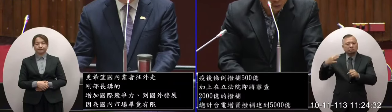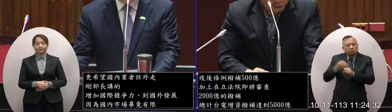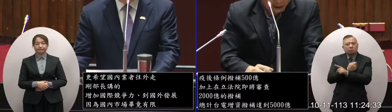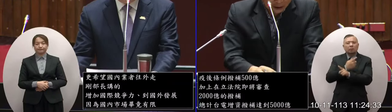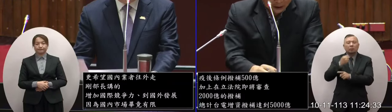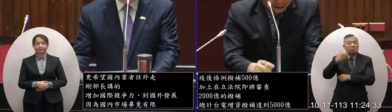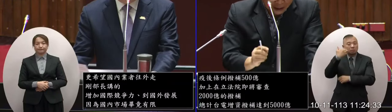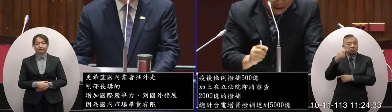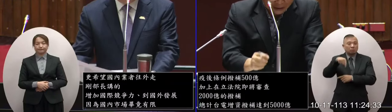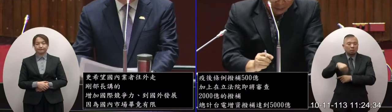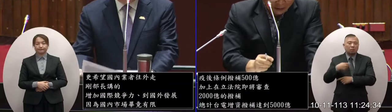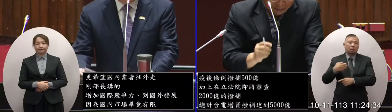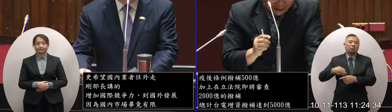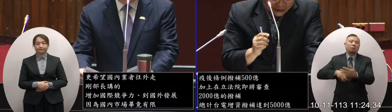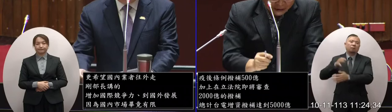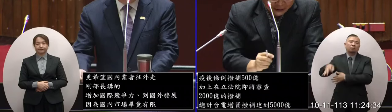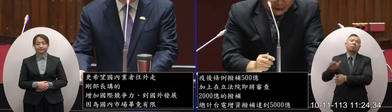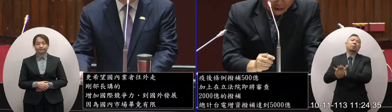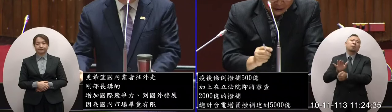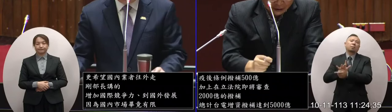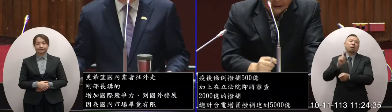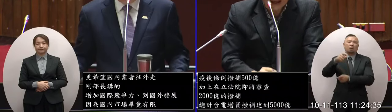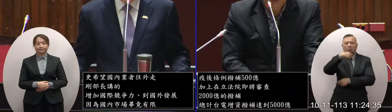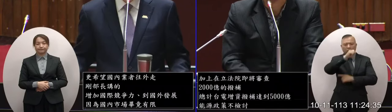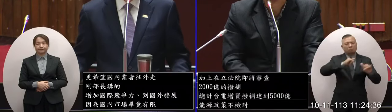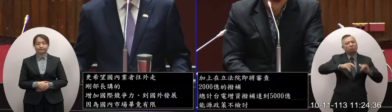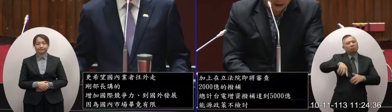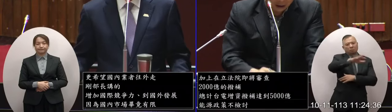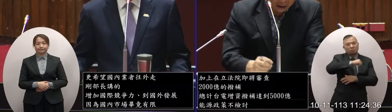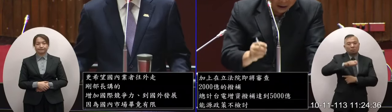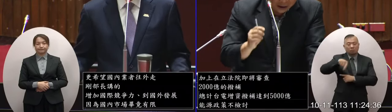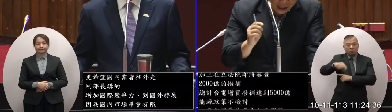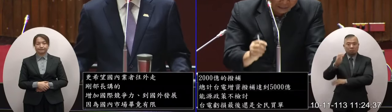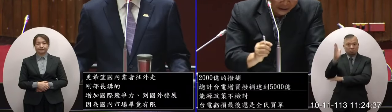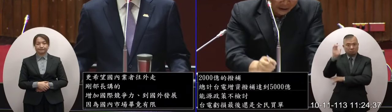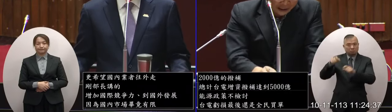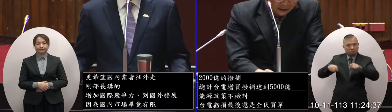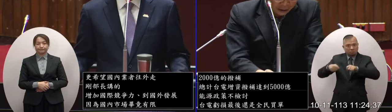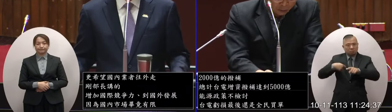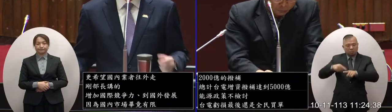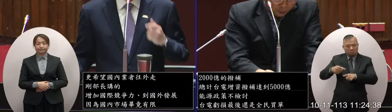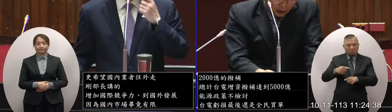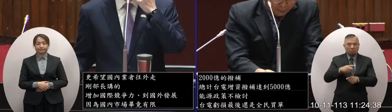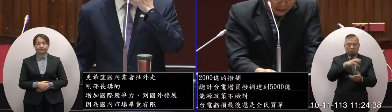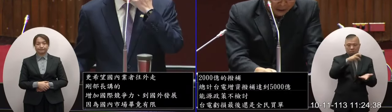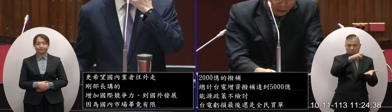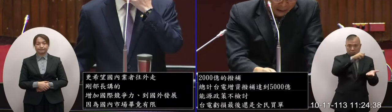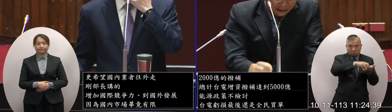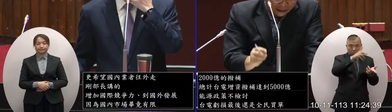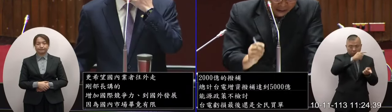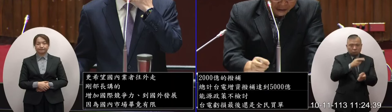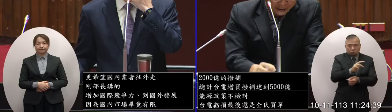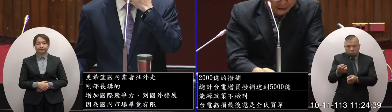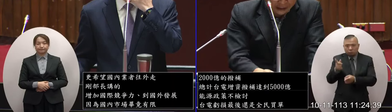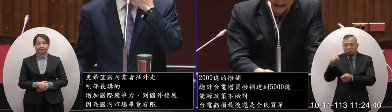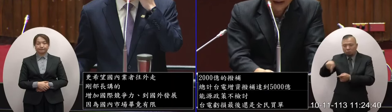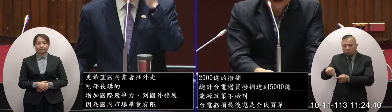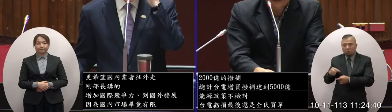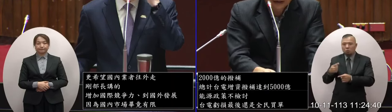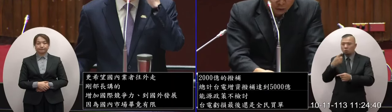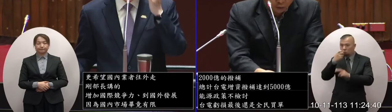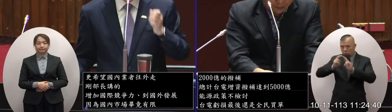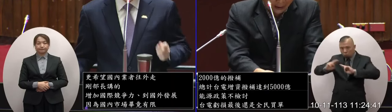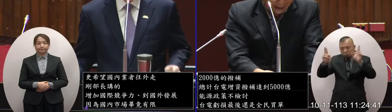清清楚楚的。电价的问题，本席支持以和养绿。哦，那民进党政府不要抱着缓和意识形